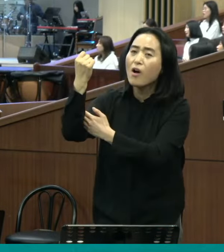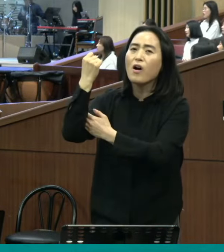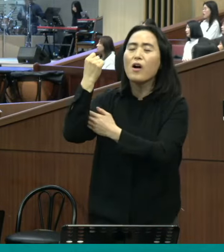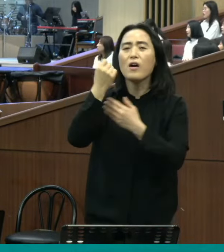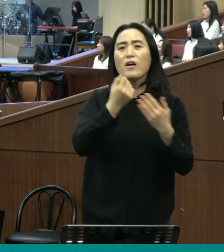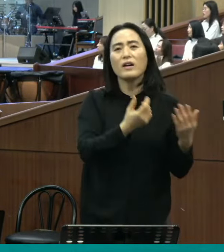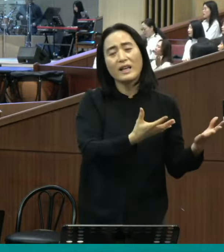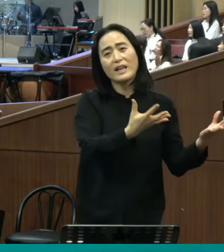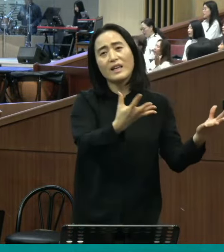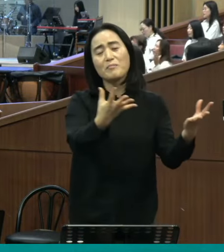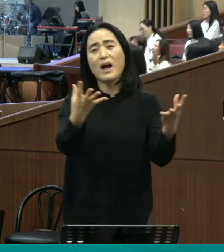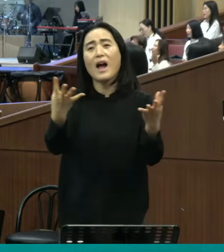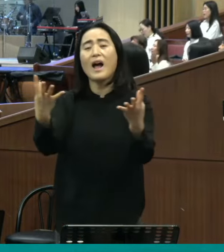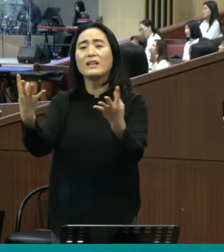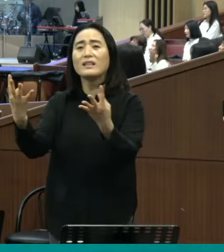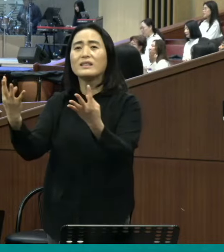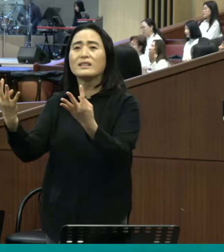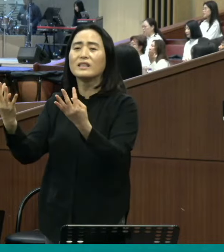능력이